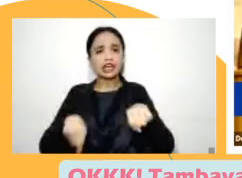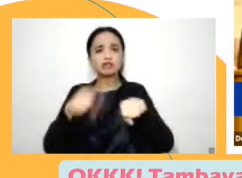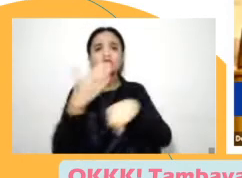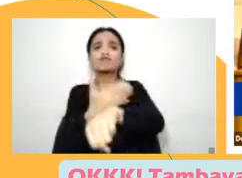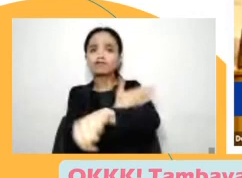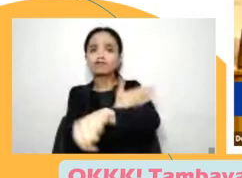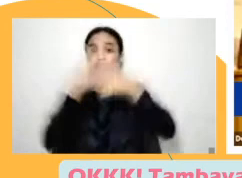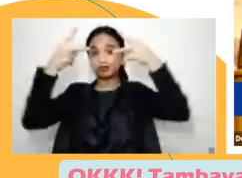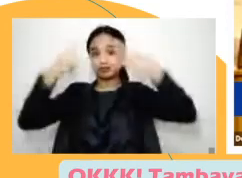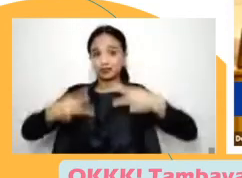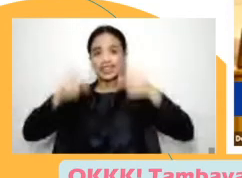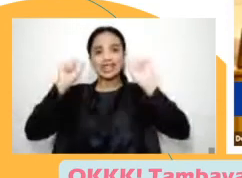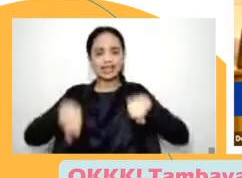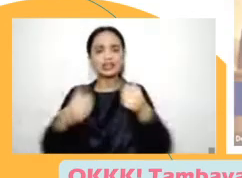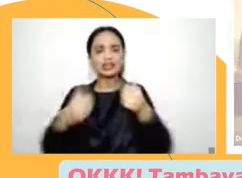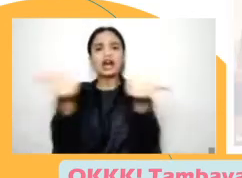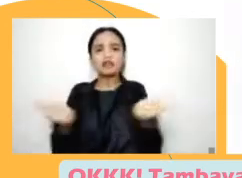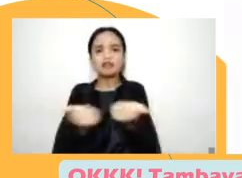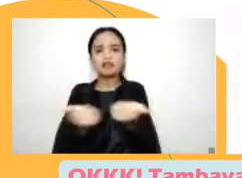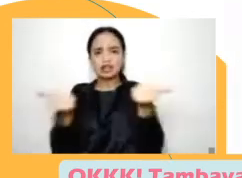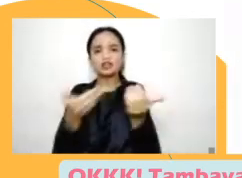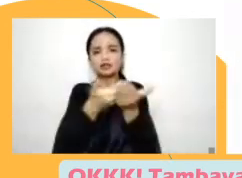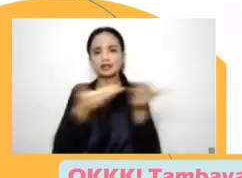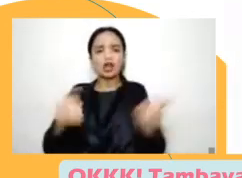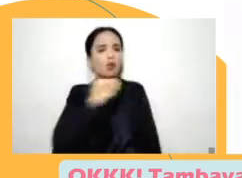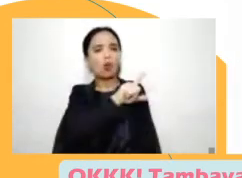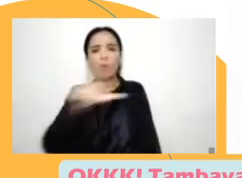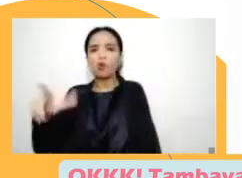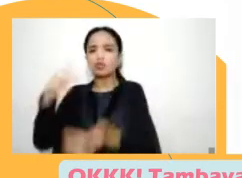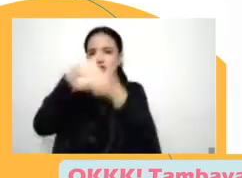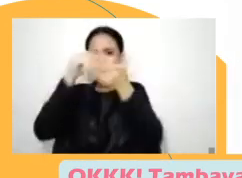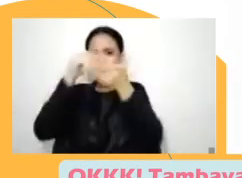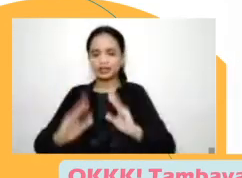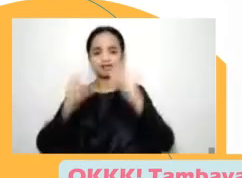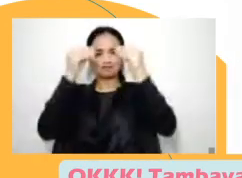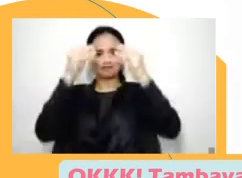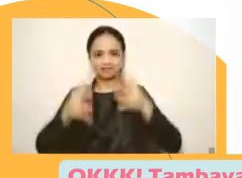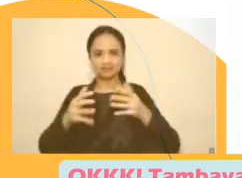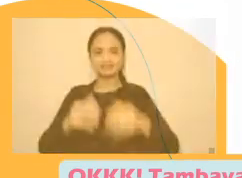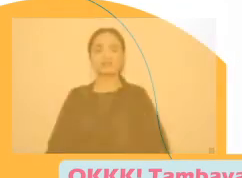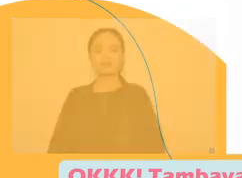and we can make available these materials to all learners and to all teachers.